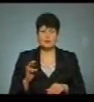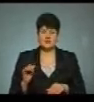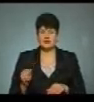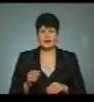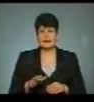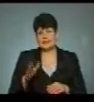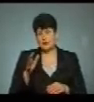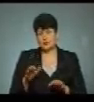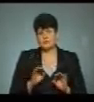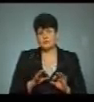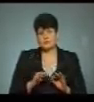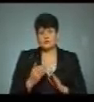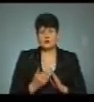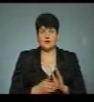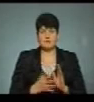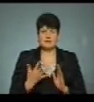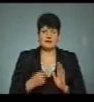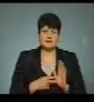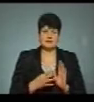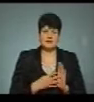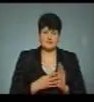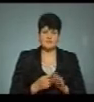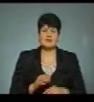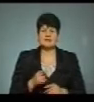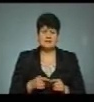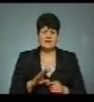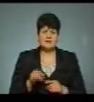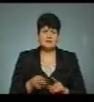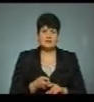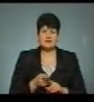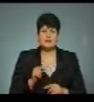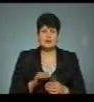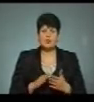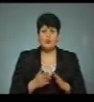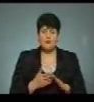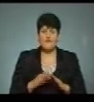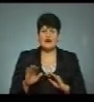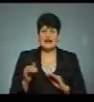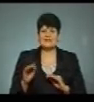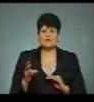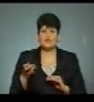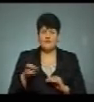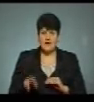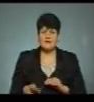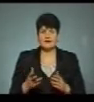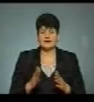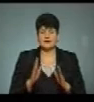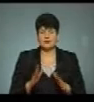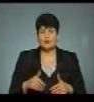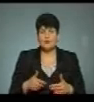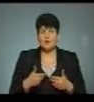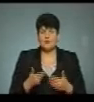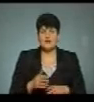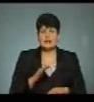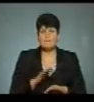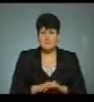прокоментував програму «Доступні кредити 5-7-9» так. Все буде залежати від тих умов кредитування, які будуть пропонувати